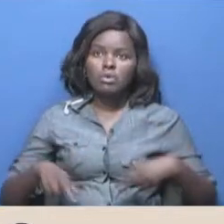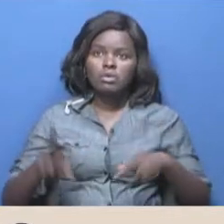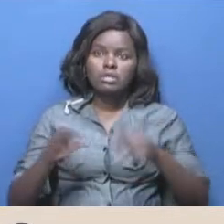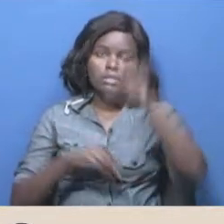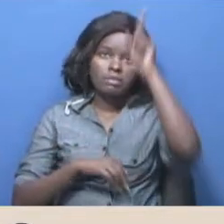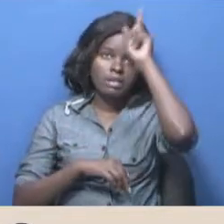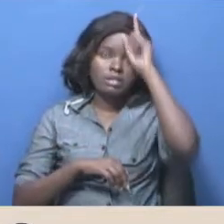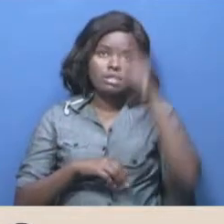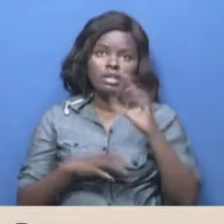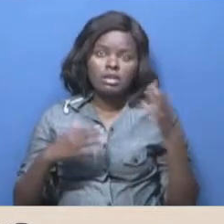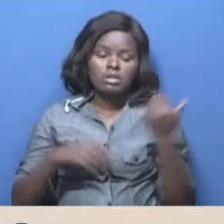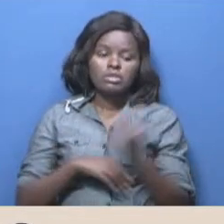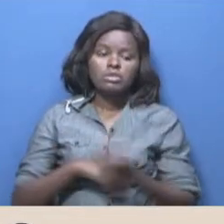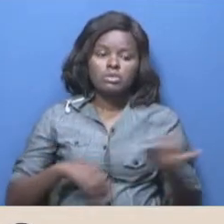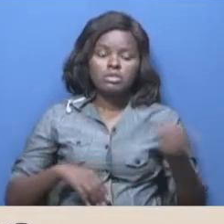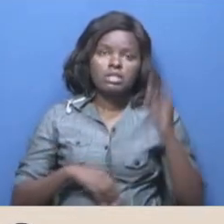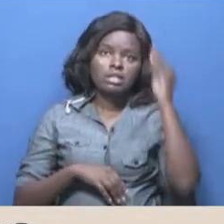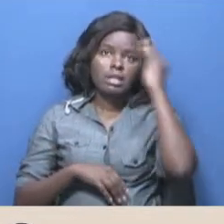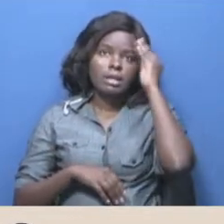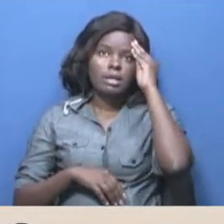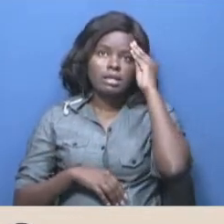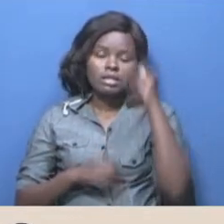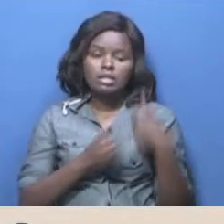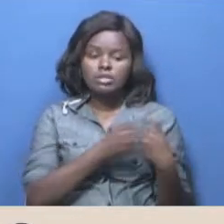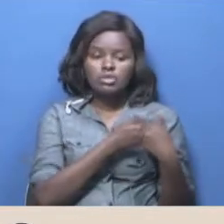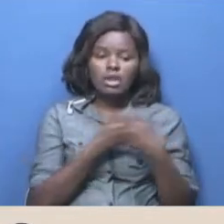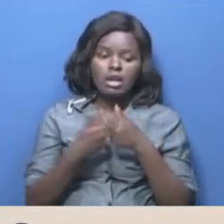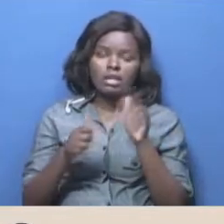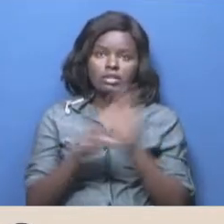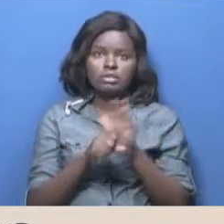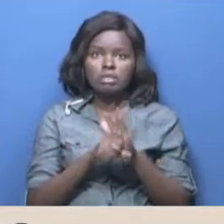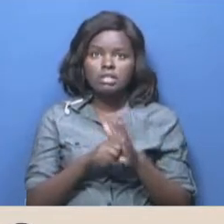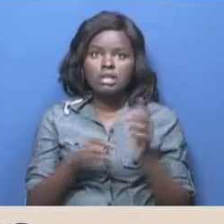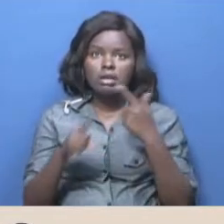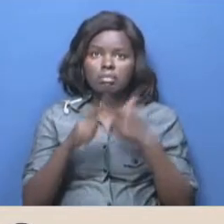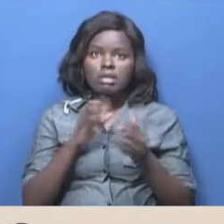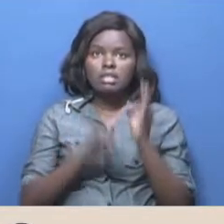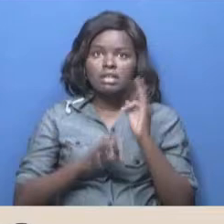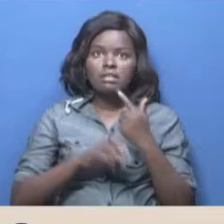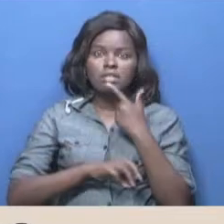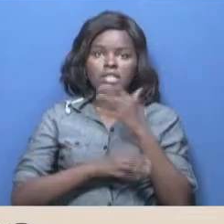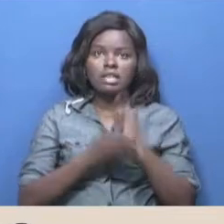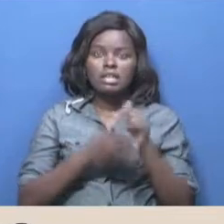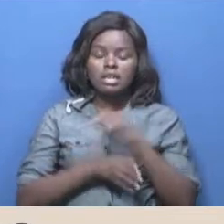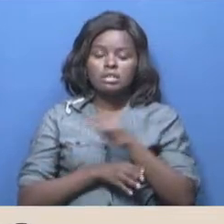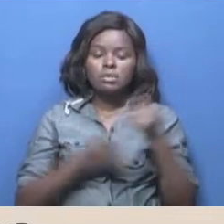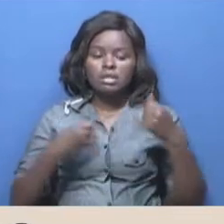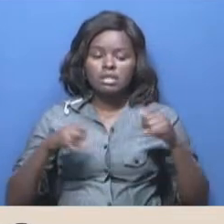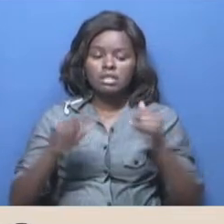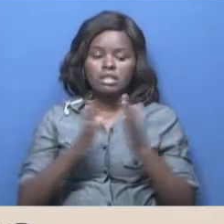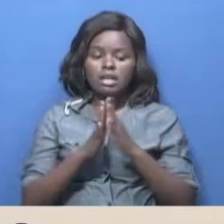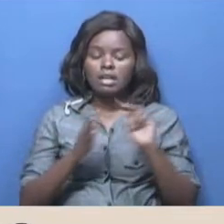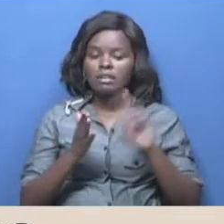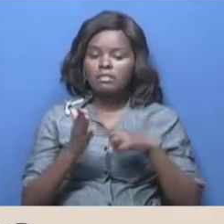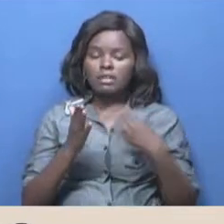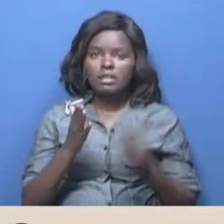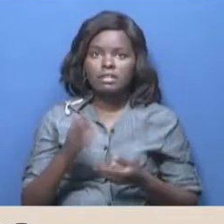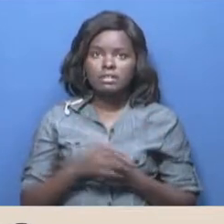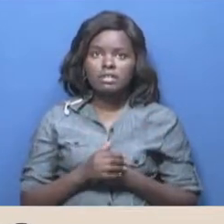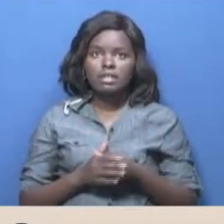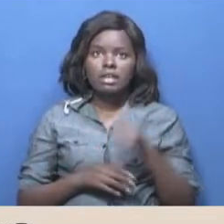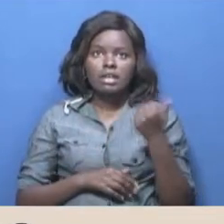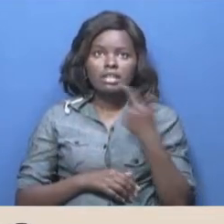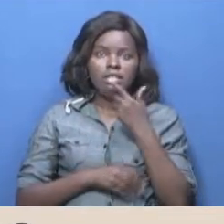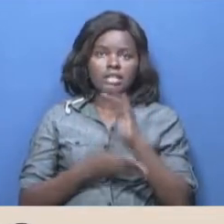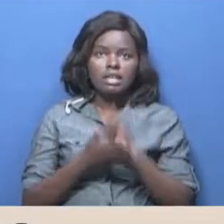mashinani, watoto kusoma ni changamoto kubwa. Lakini nikiwaambia kuwa tumejaribu mpaka tumechoka. Wengine